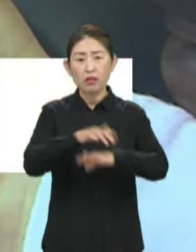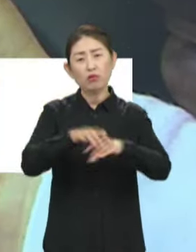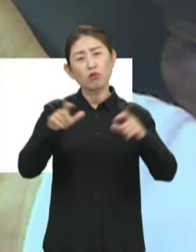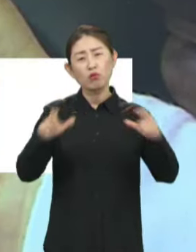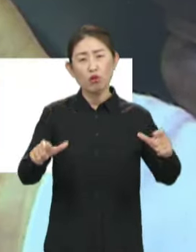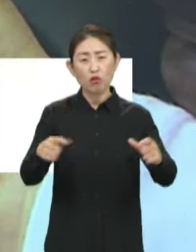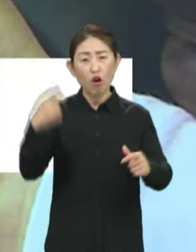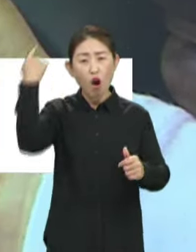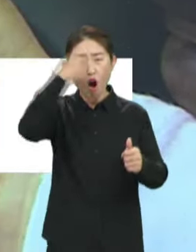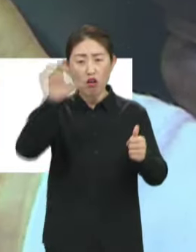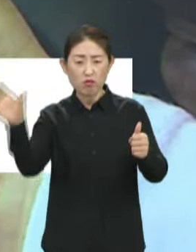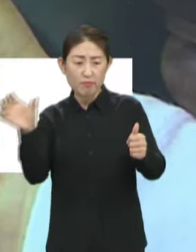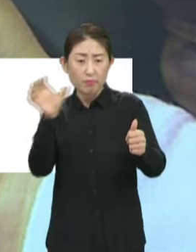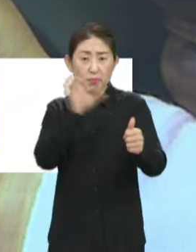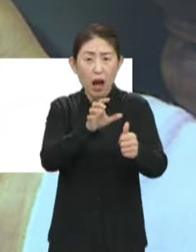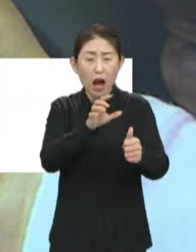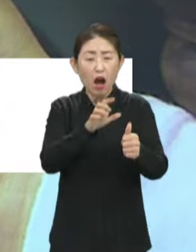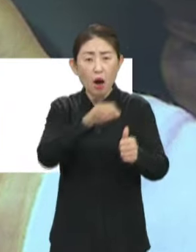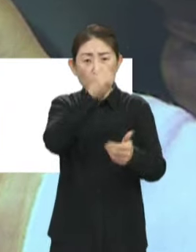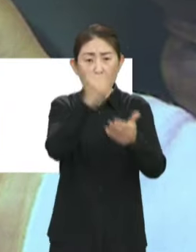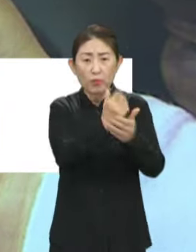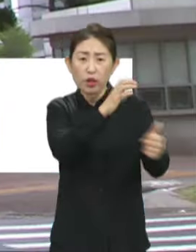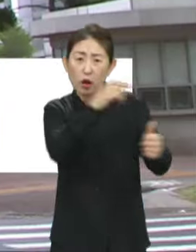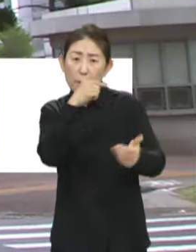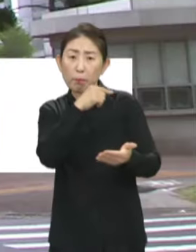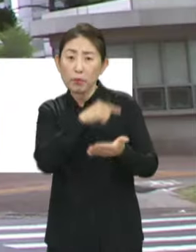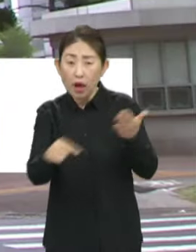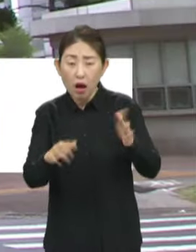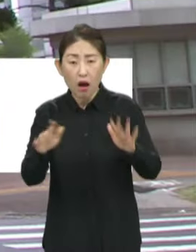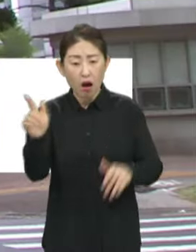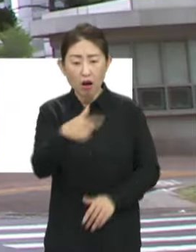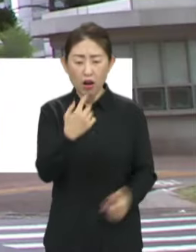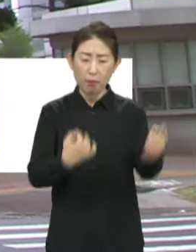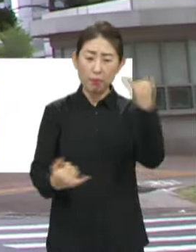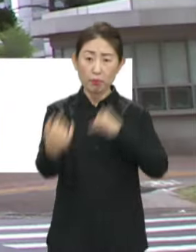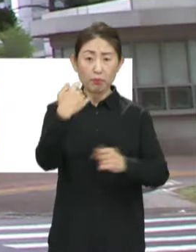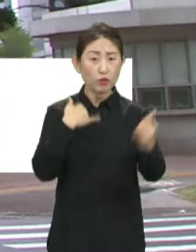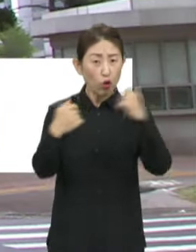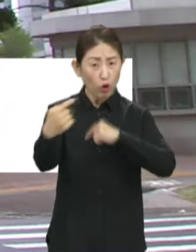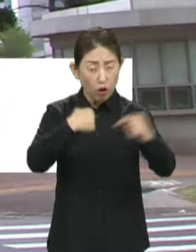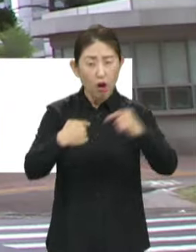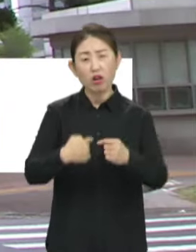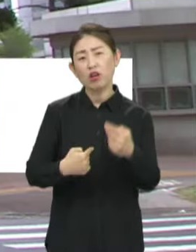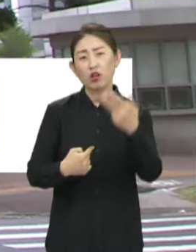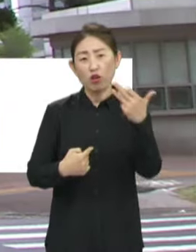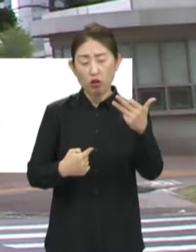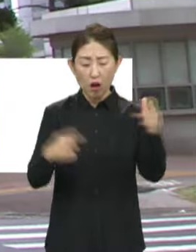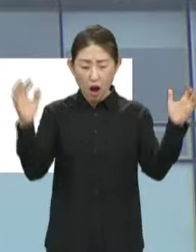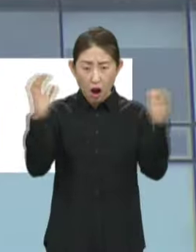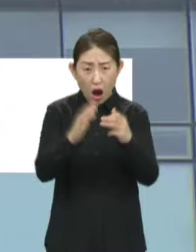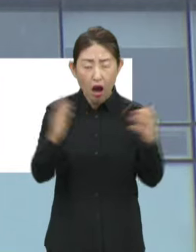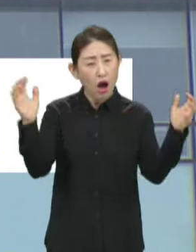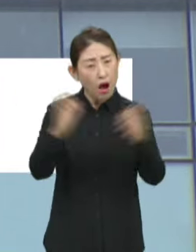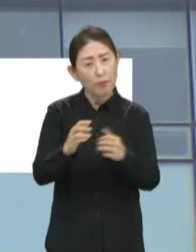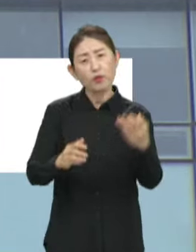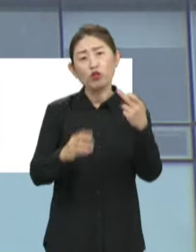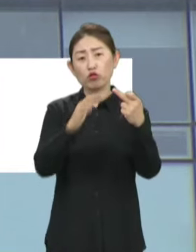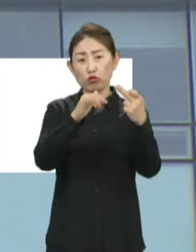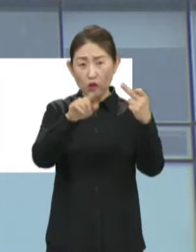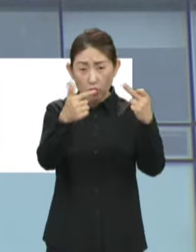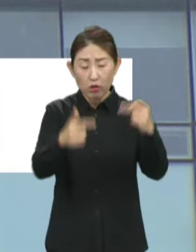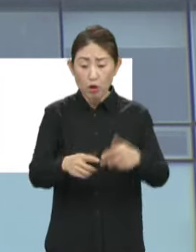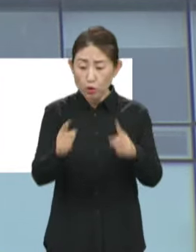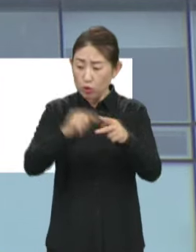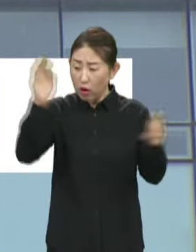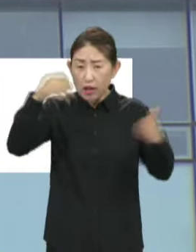대전에서 딥페이크 영상에 피해를 당했다는 신고가 오늘 하루 동안 8건이 추가돼 총 12건으로 집계된 가운데 이 중